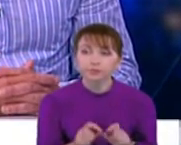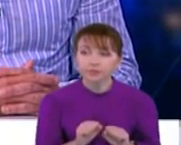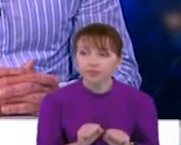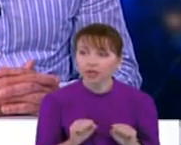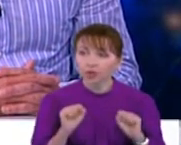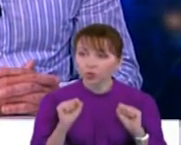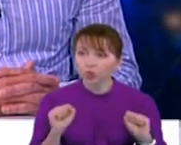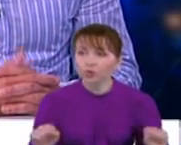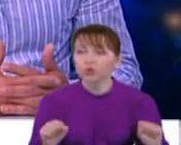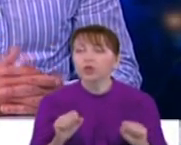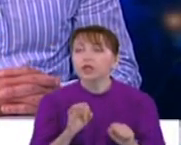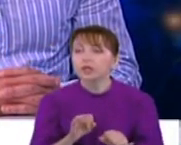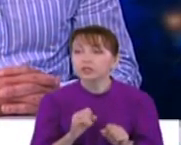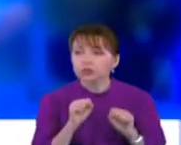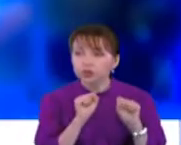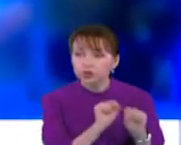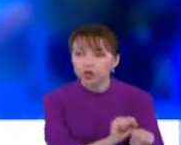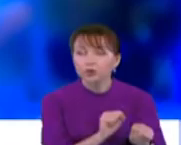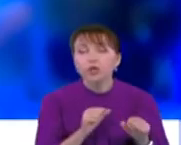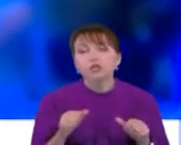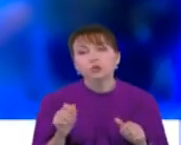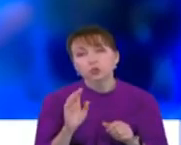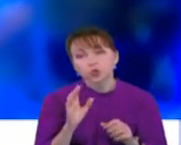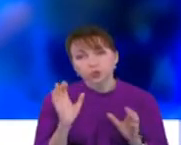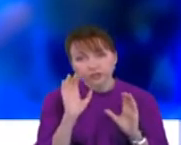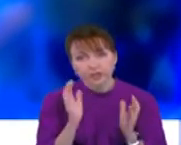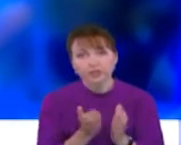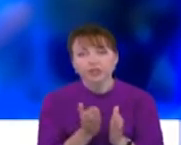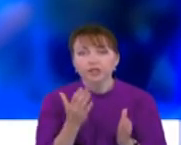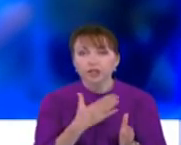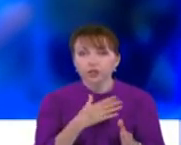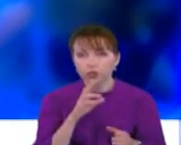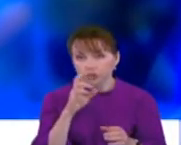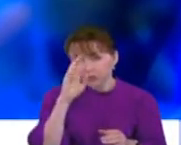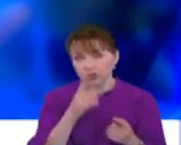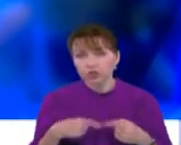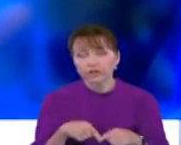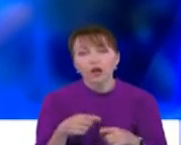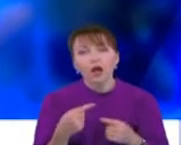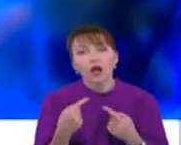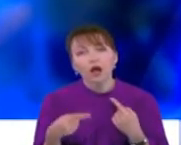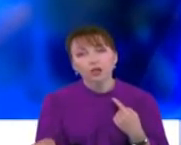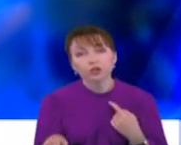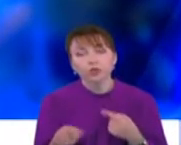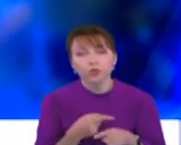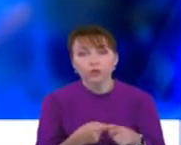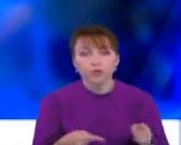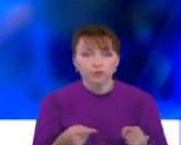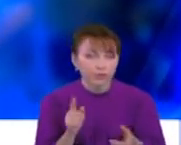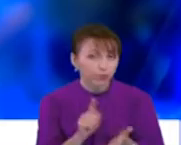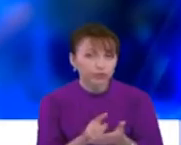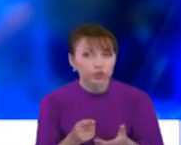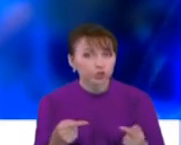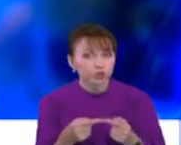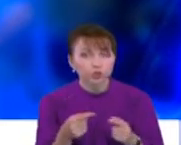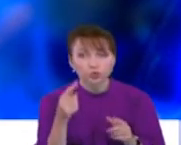героїку і захищають суверенітет нашої держави. В той же час інша половина, ви розумієте, тому що ми повинні чітко собі